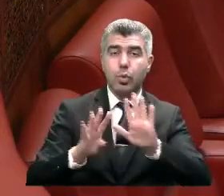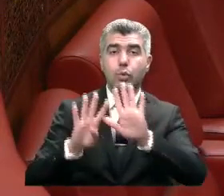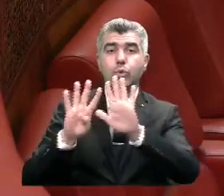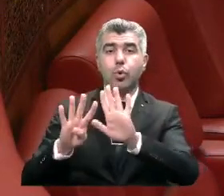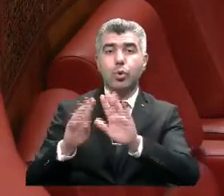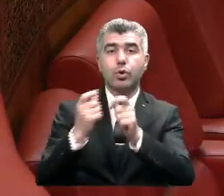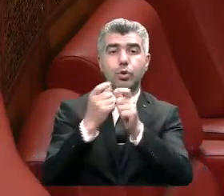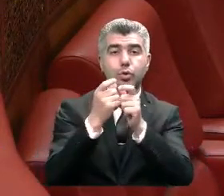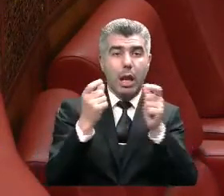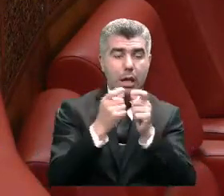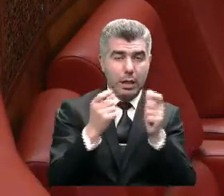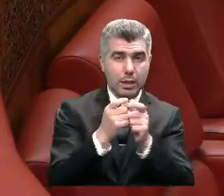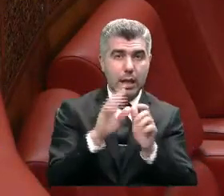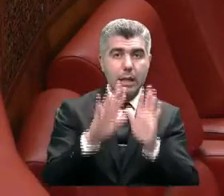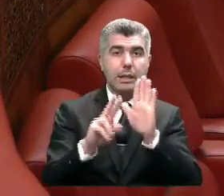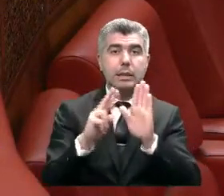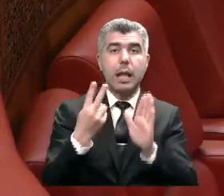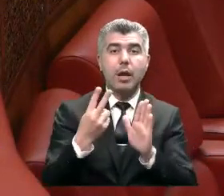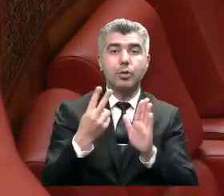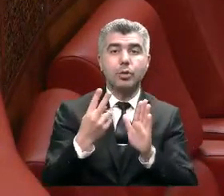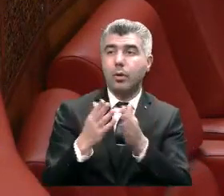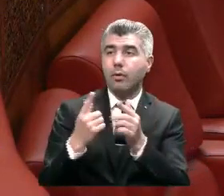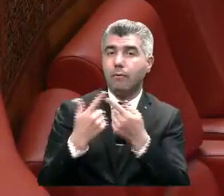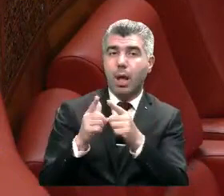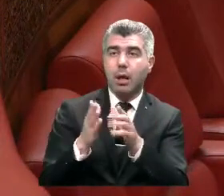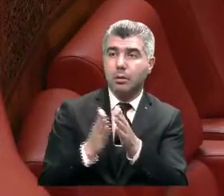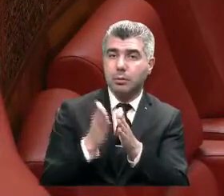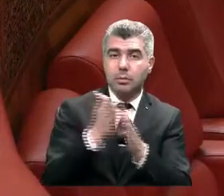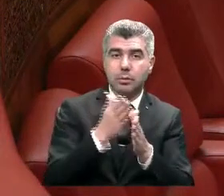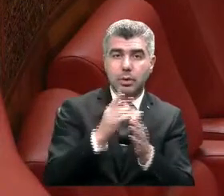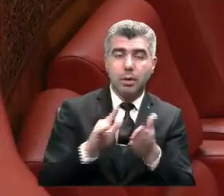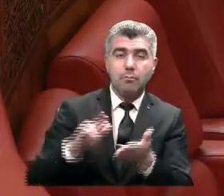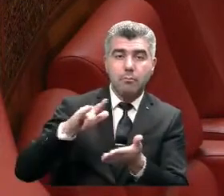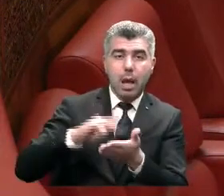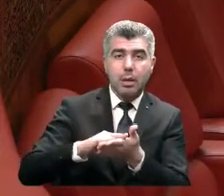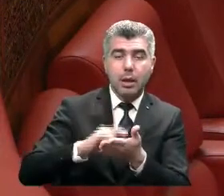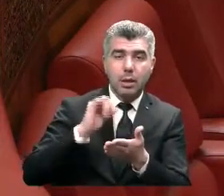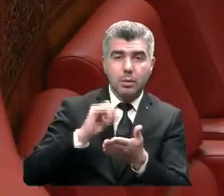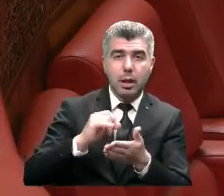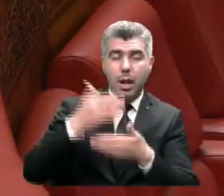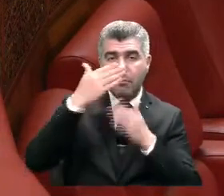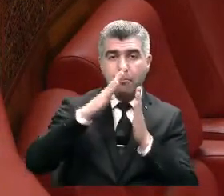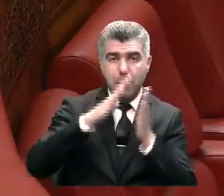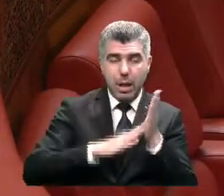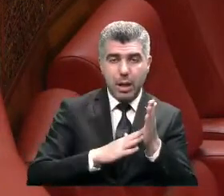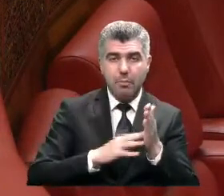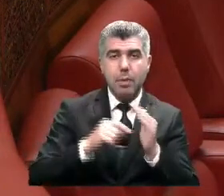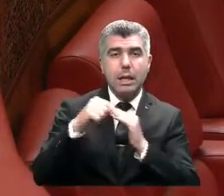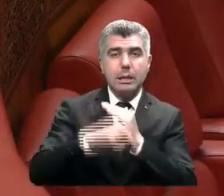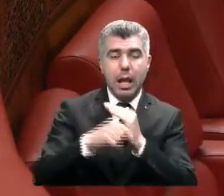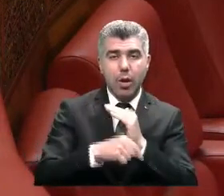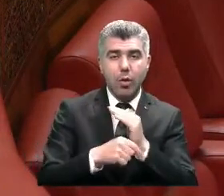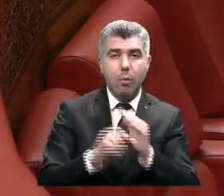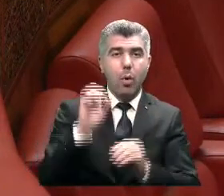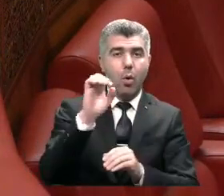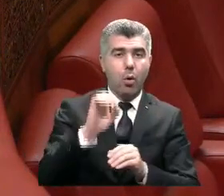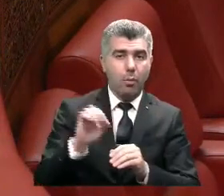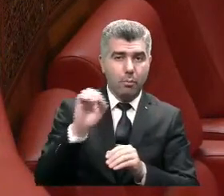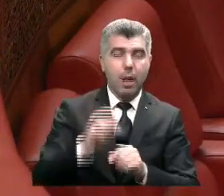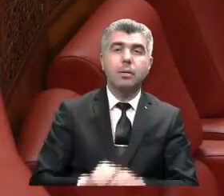الشركات على 12 ديال الخطوط البحريه ربطت الموانئ المغربيه بنظرتها ديال الجنوب ديال